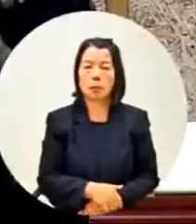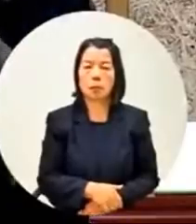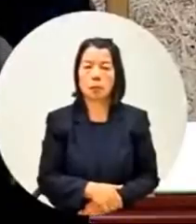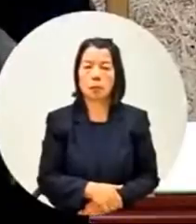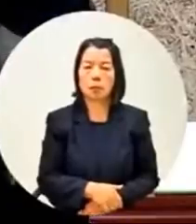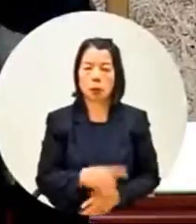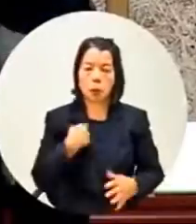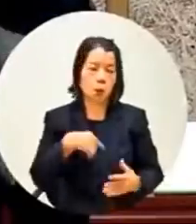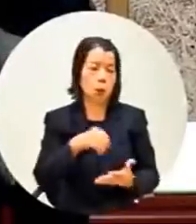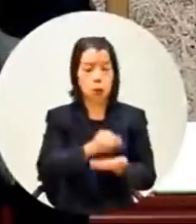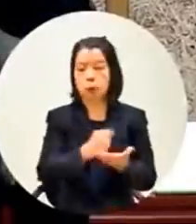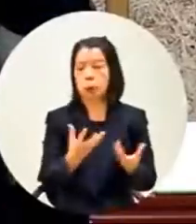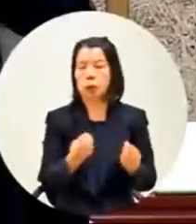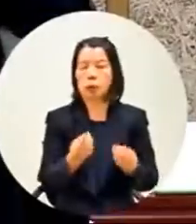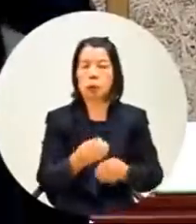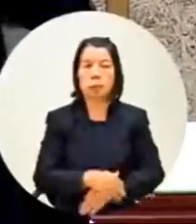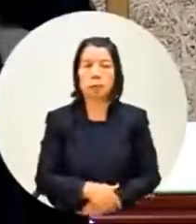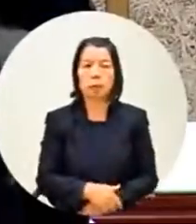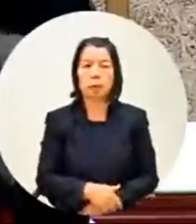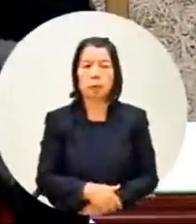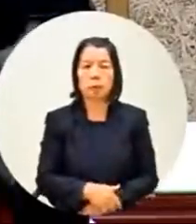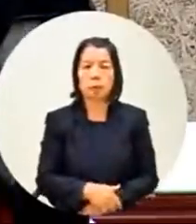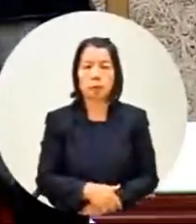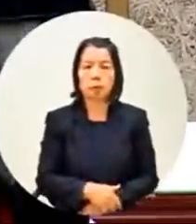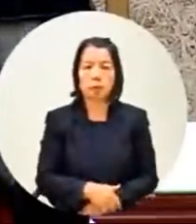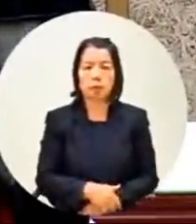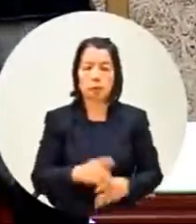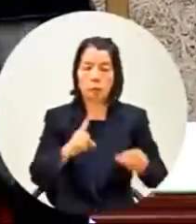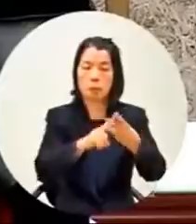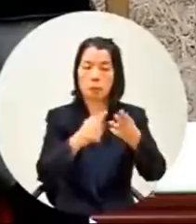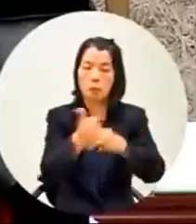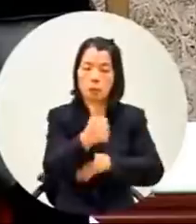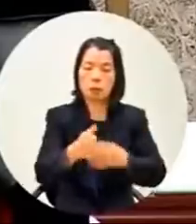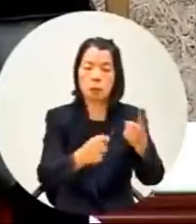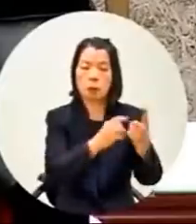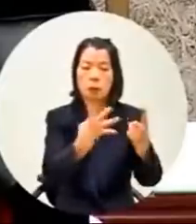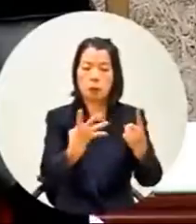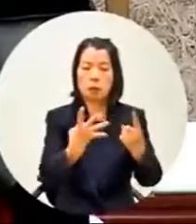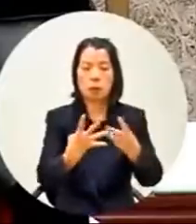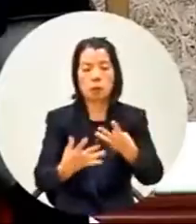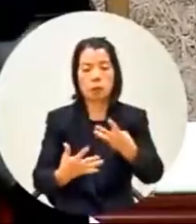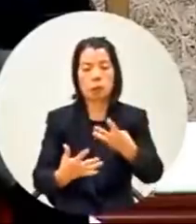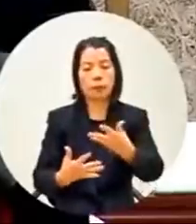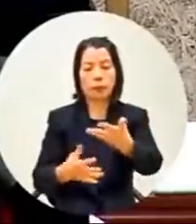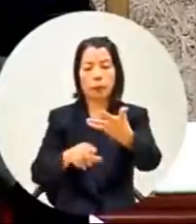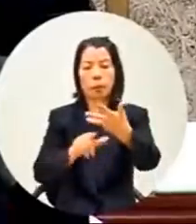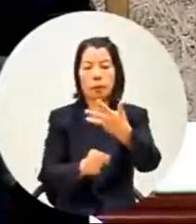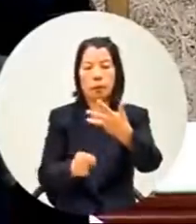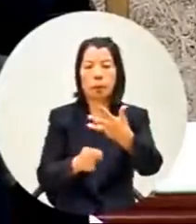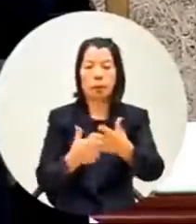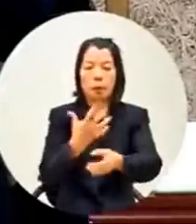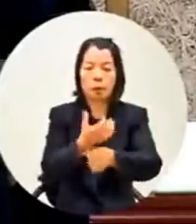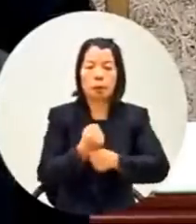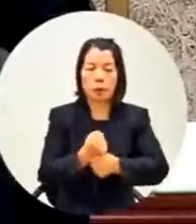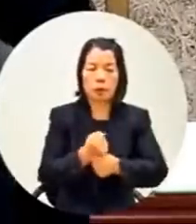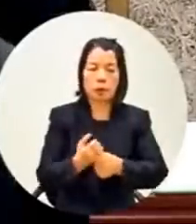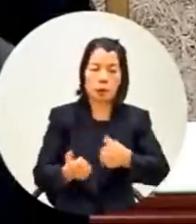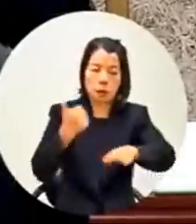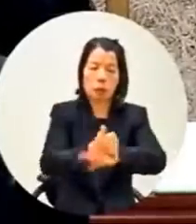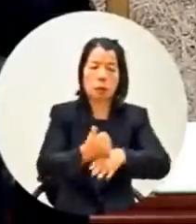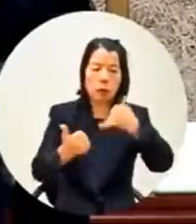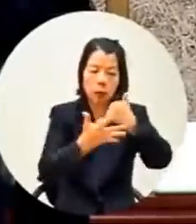上没有那 个详 细的资料。 好，王端仁在104年的8月份接了海洋局局长之